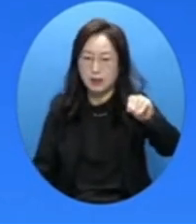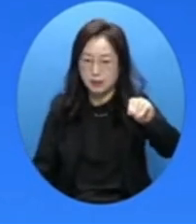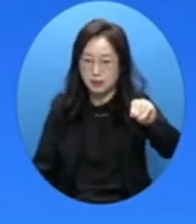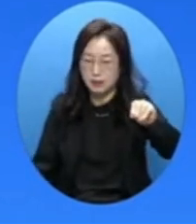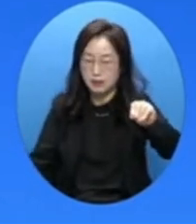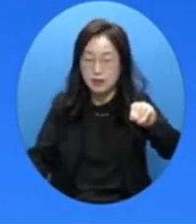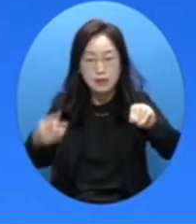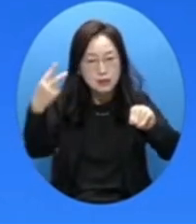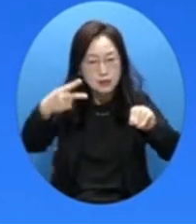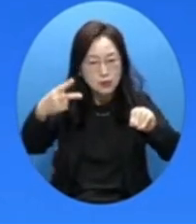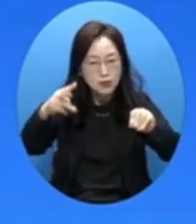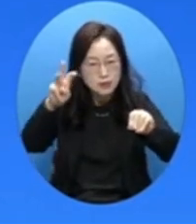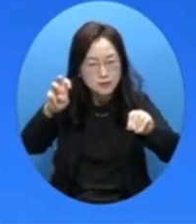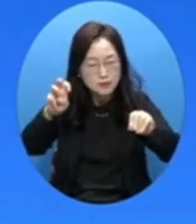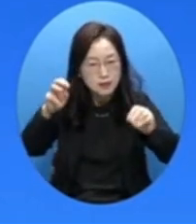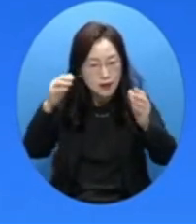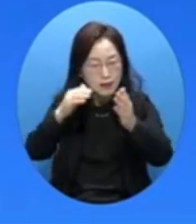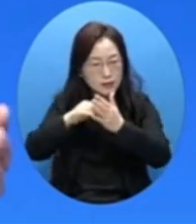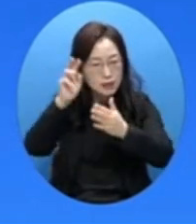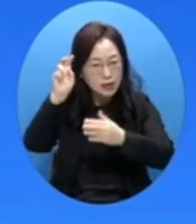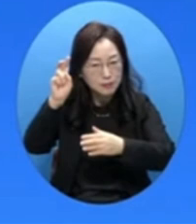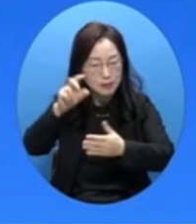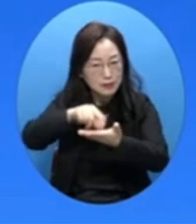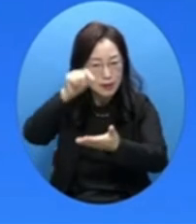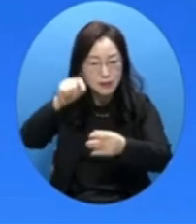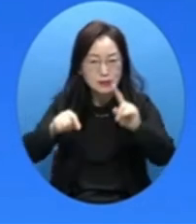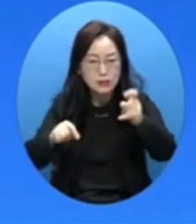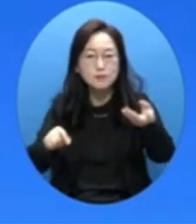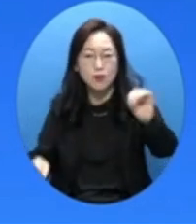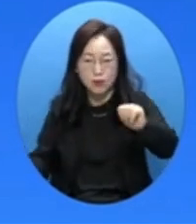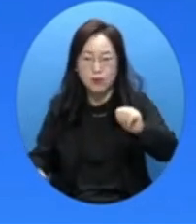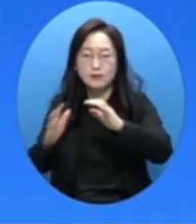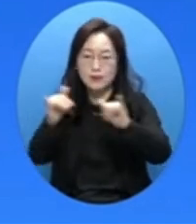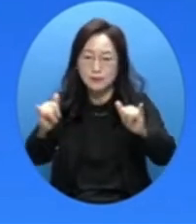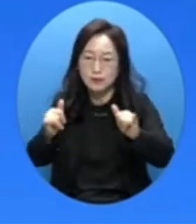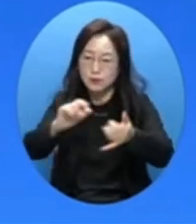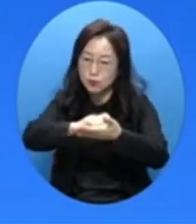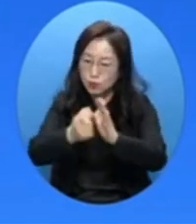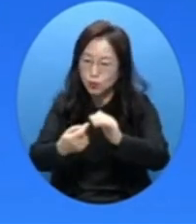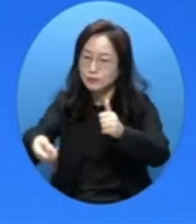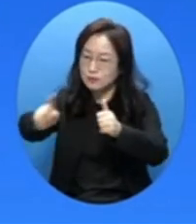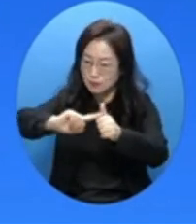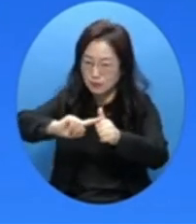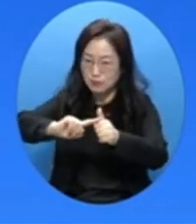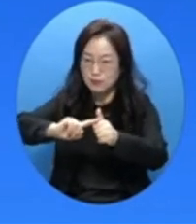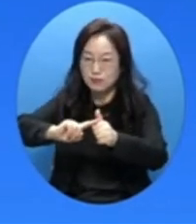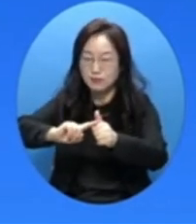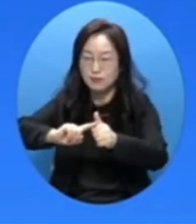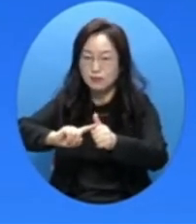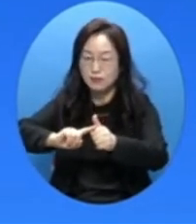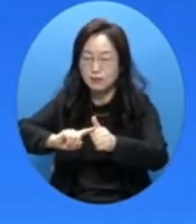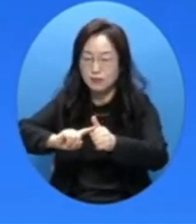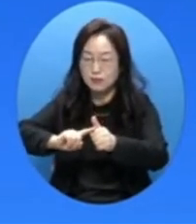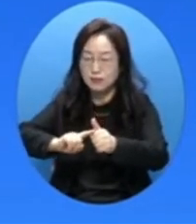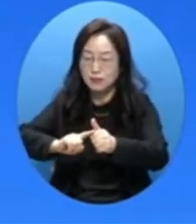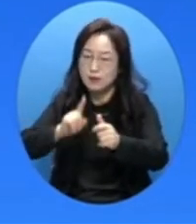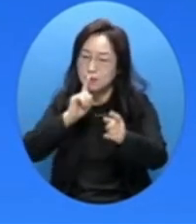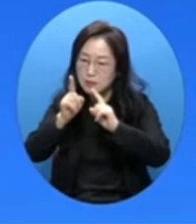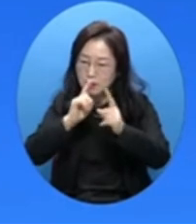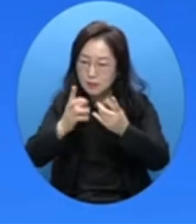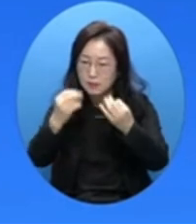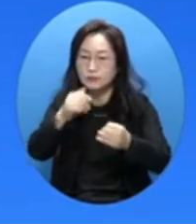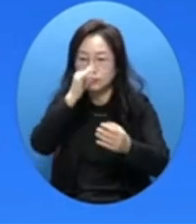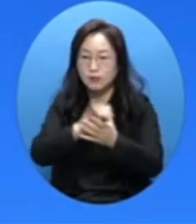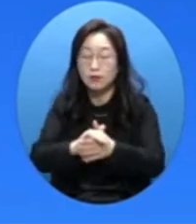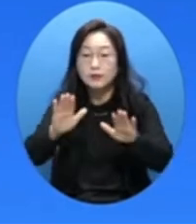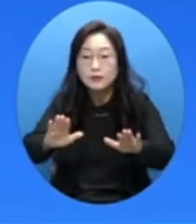2030년까지 약 10억 명이나 되는 사람들이 이 오순절 성령에 참여할 것이라고 모든 학자들은 이야기하고 있습니다.